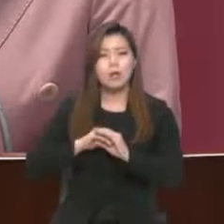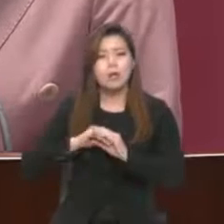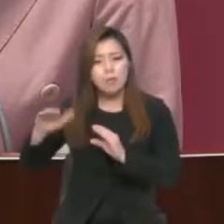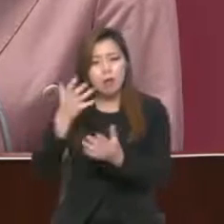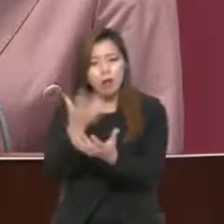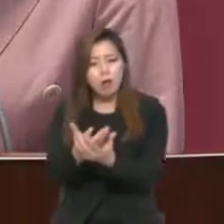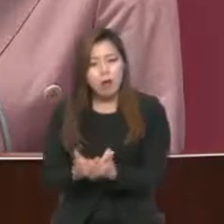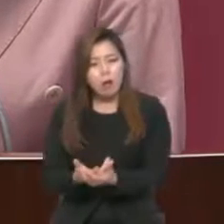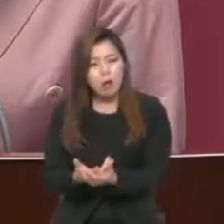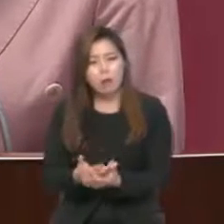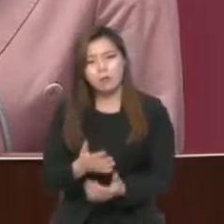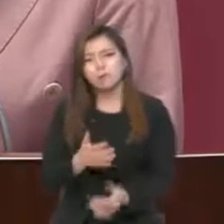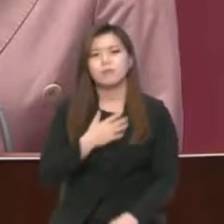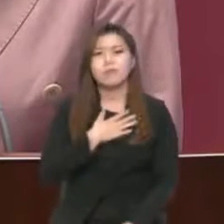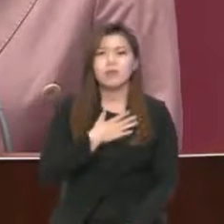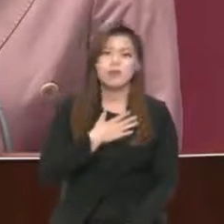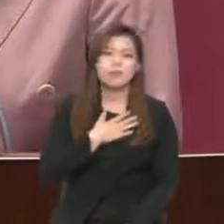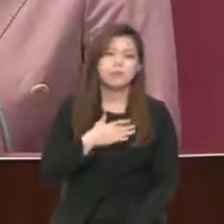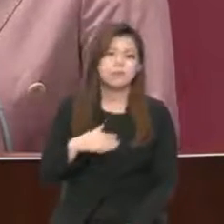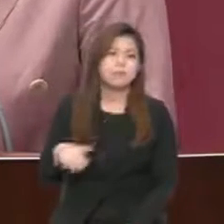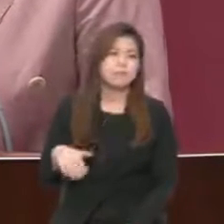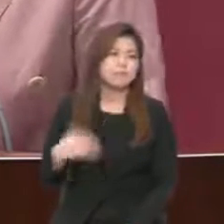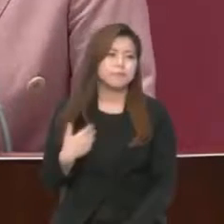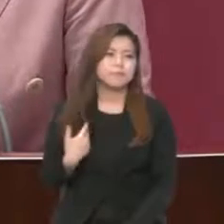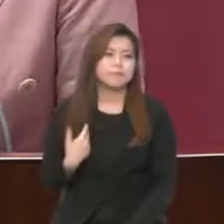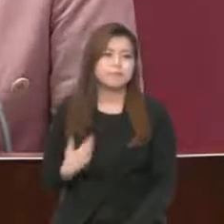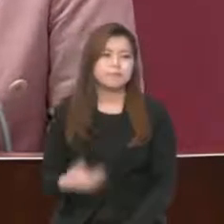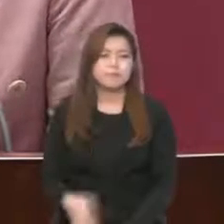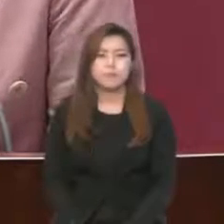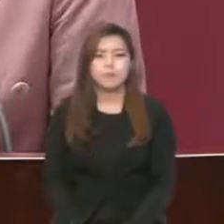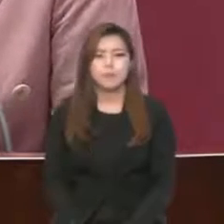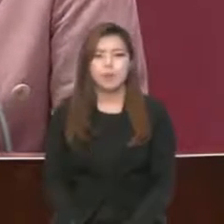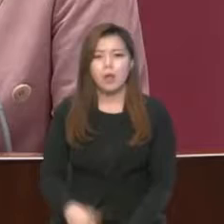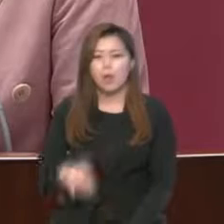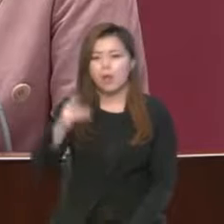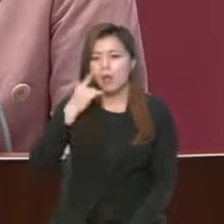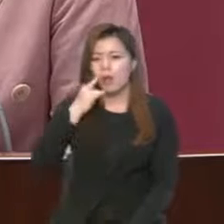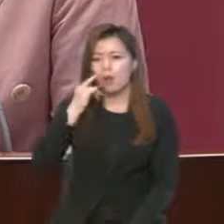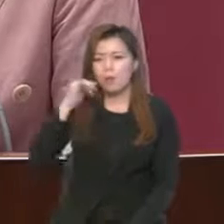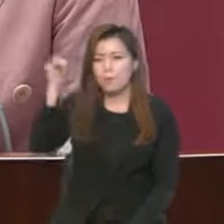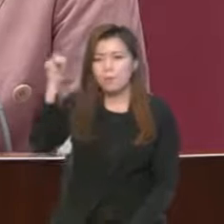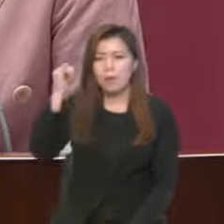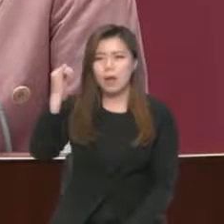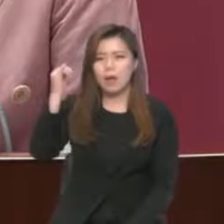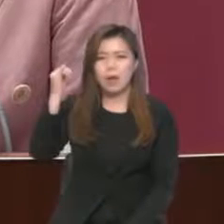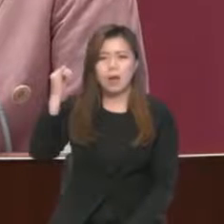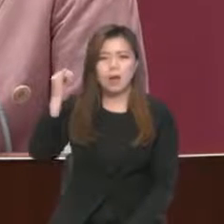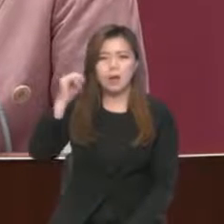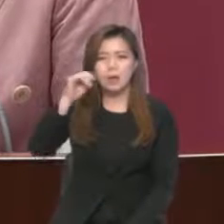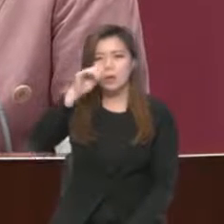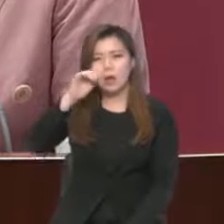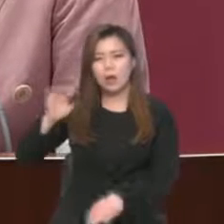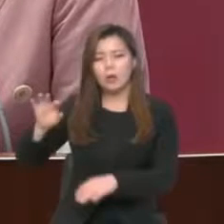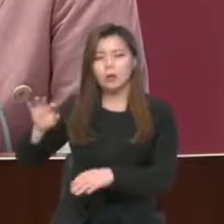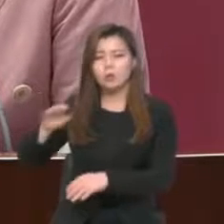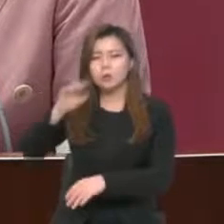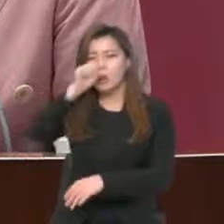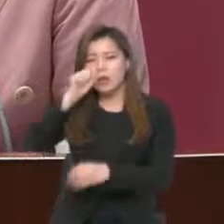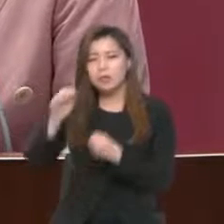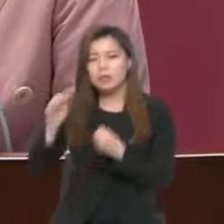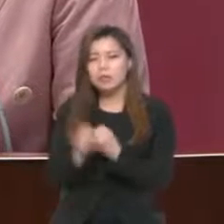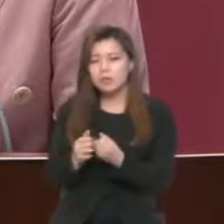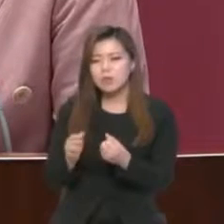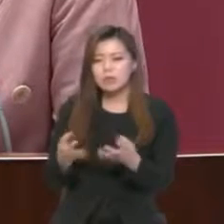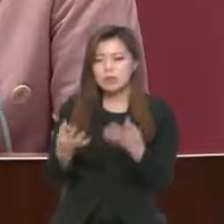나는 전쟁 나도 이 나라 모른 채 할 거다. 엄마 찬스로 기록에도 없는 병가를 나갈 수 있었고 타령도 무마할 수